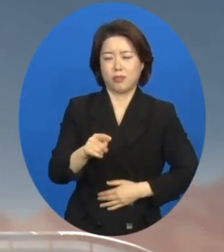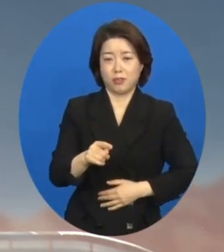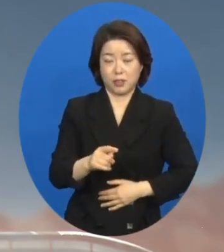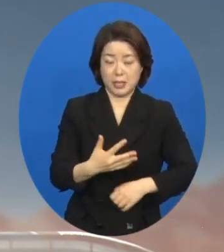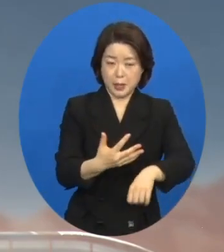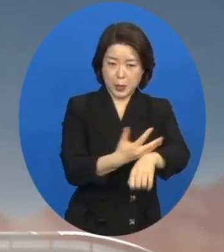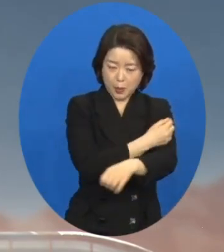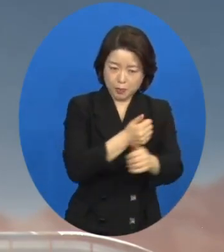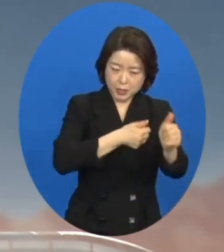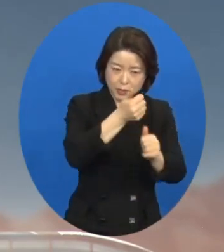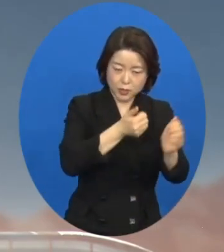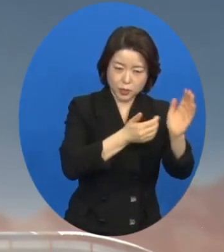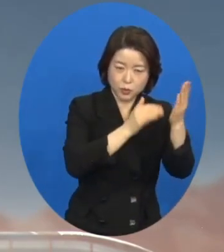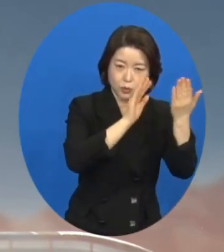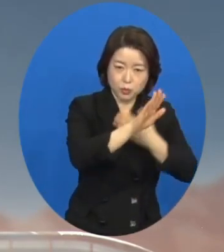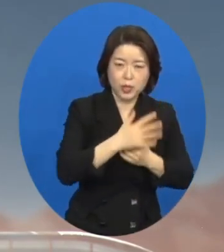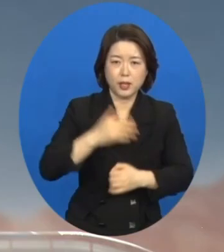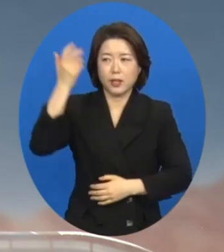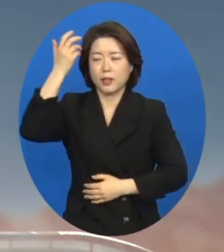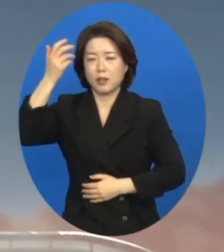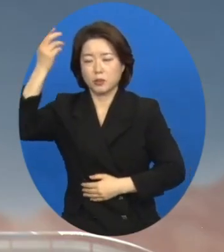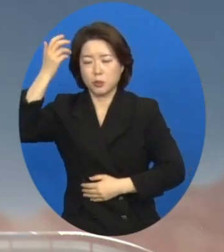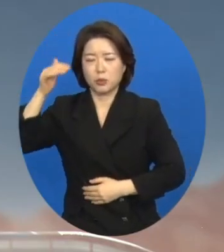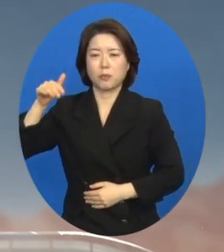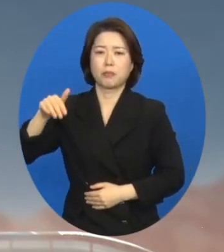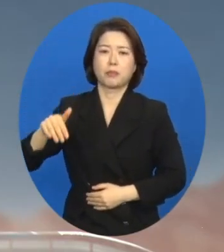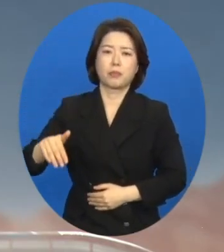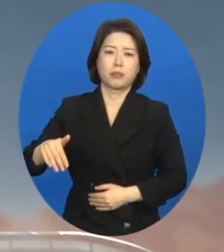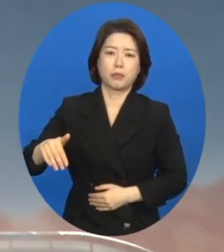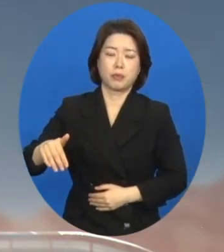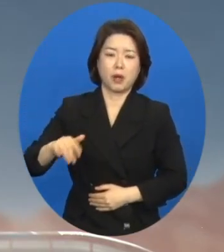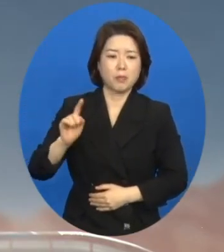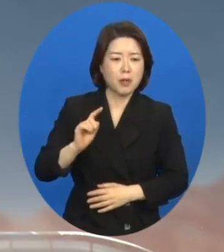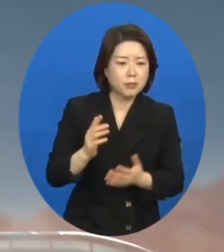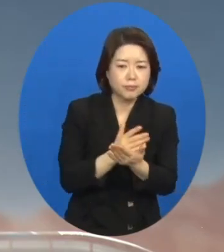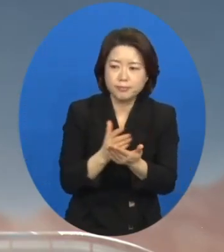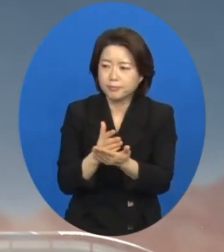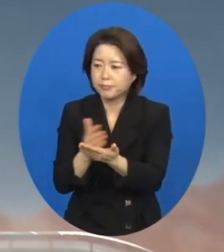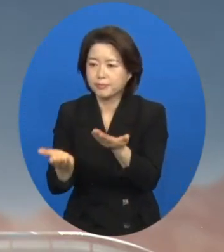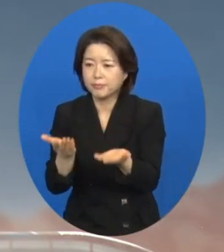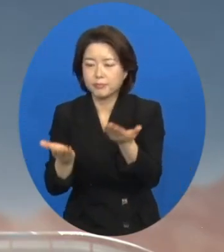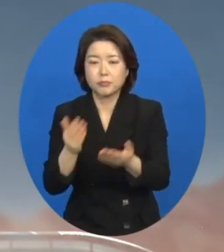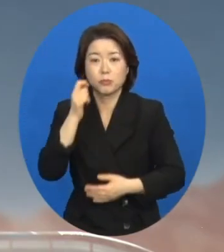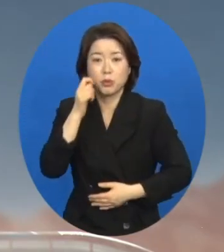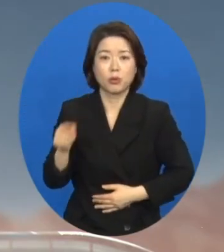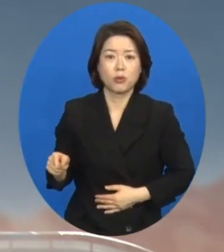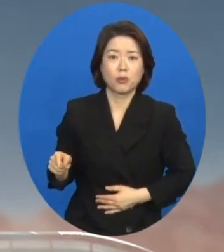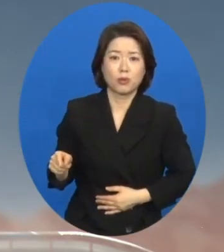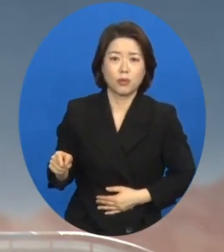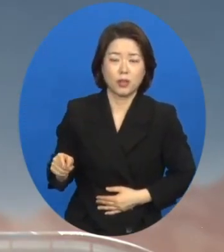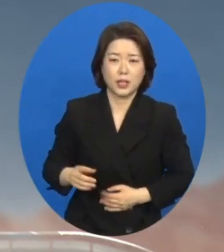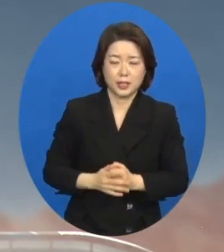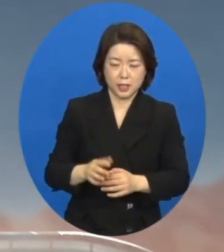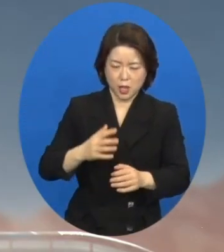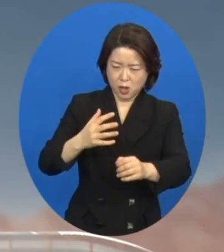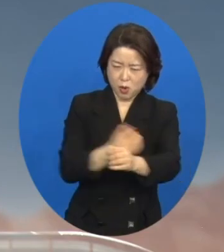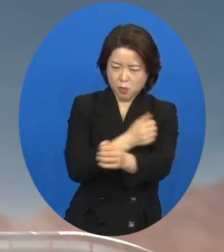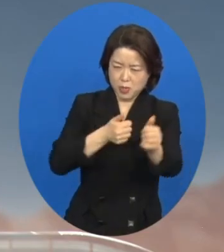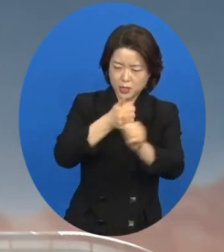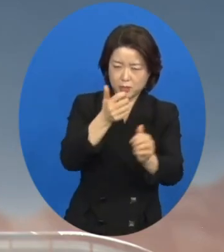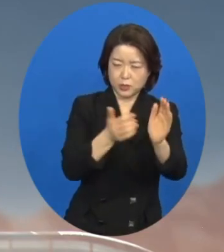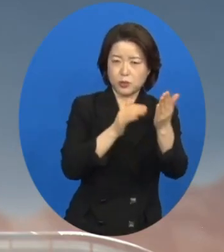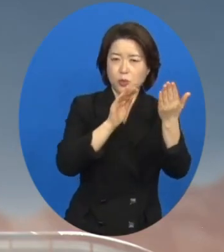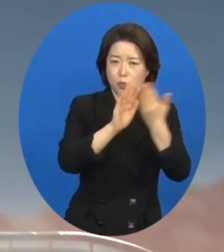영적으로 둔감해지는 겁니다. 뭐가 문제인지를 몰라요. 이렇게 된다고요. 위대한 승리 이후에